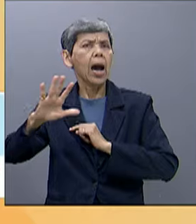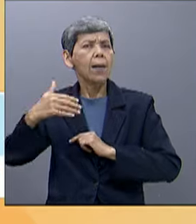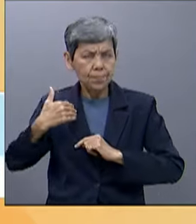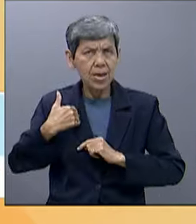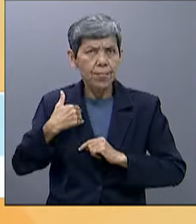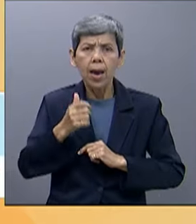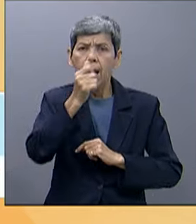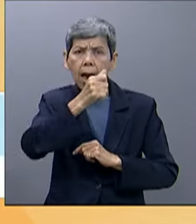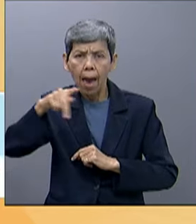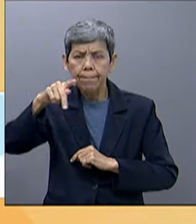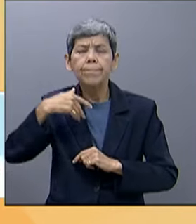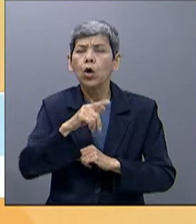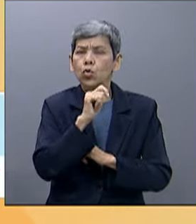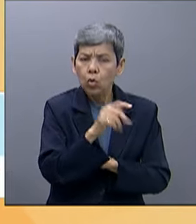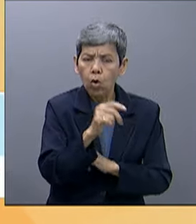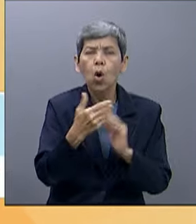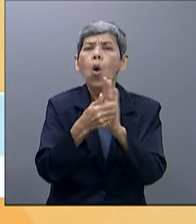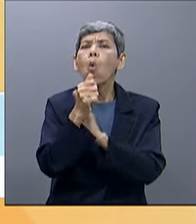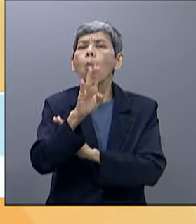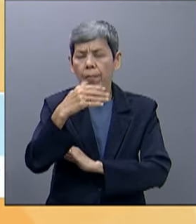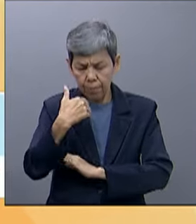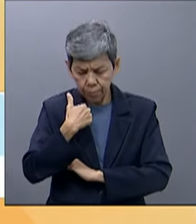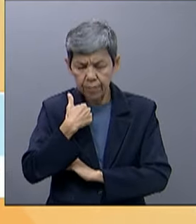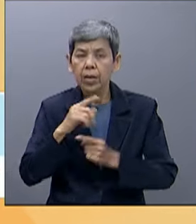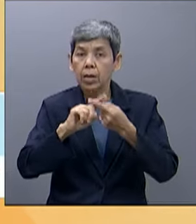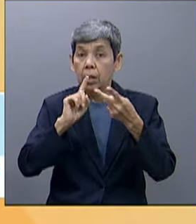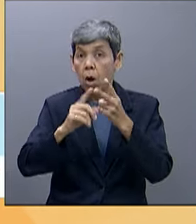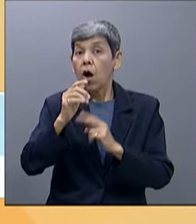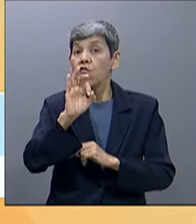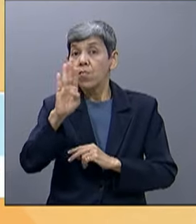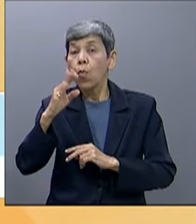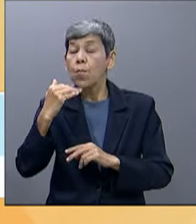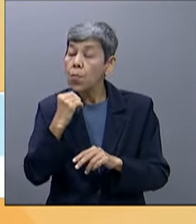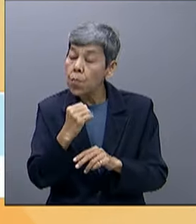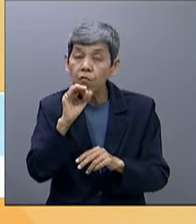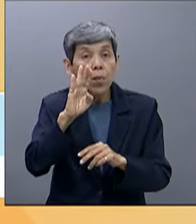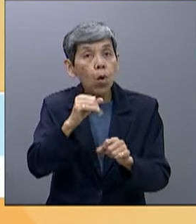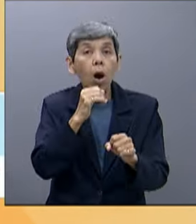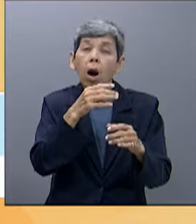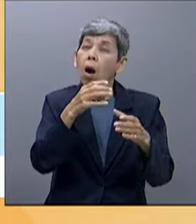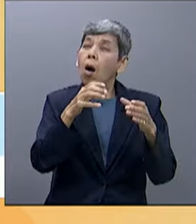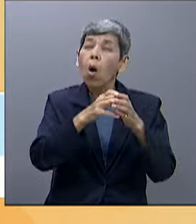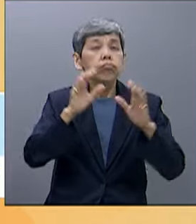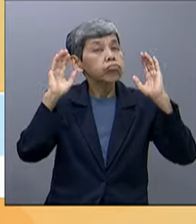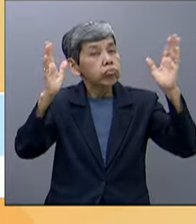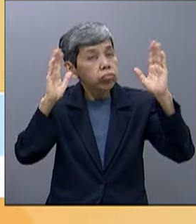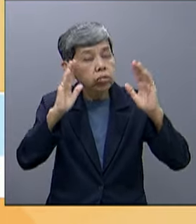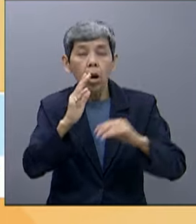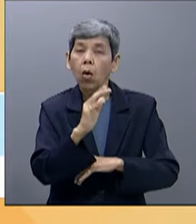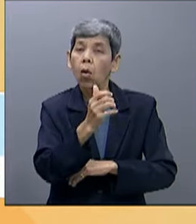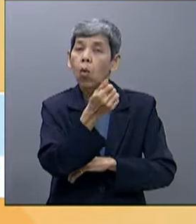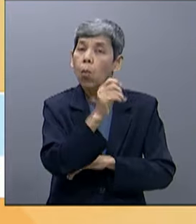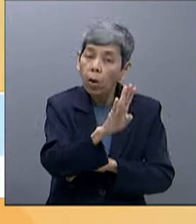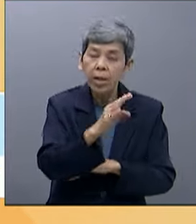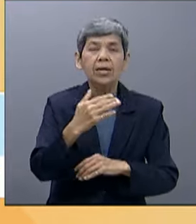อะค่ะอยู่ในหน้าเพจทรท.อุบลราชธานีแล้วก็หน้าเพจหลักๆนะคะไม่ว่าจะเป็นเรื่องของเพจของประชาสัมพันธ์จังหวัดอุบลราชธานีนะค